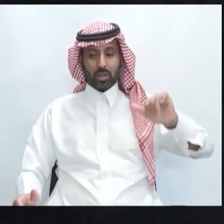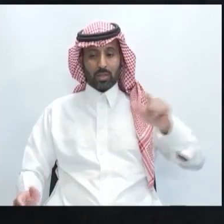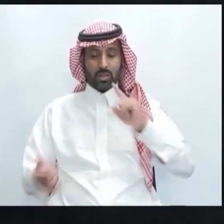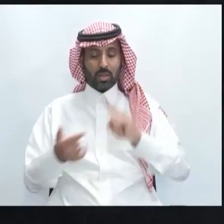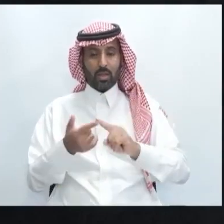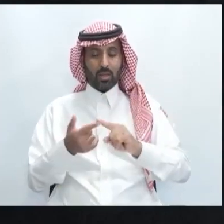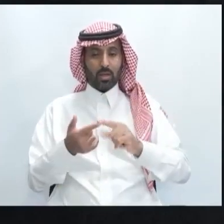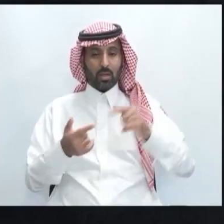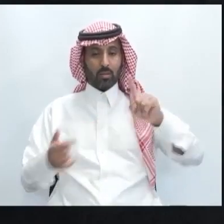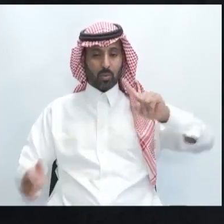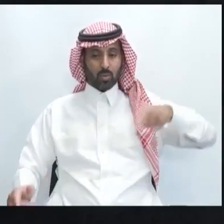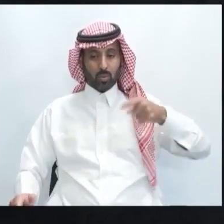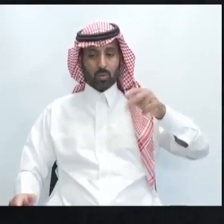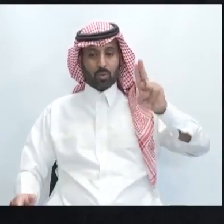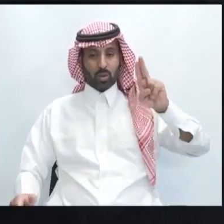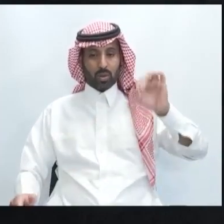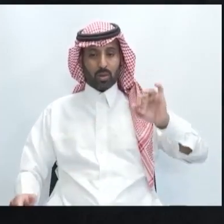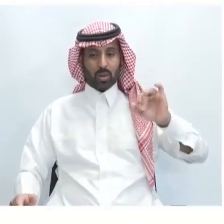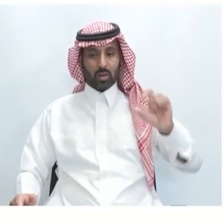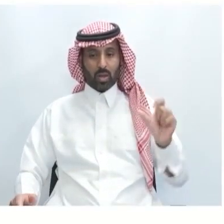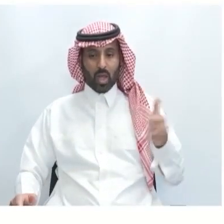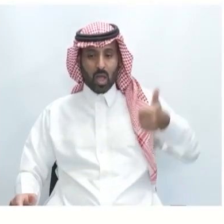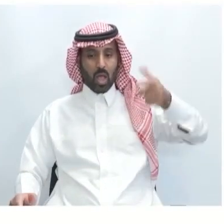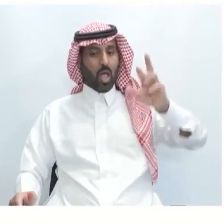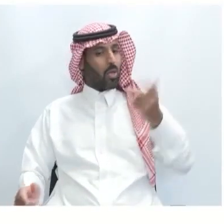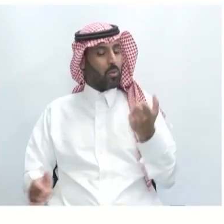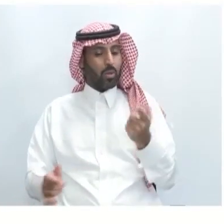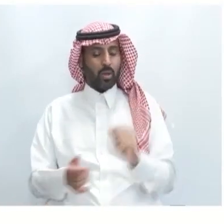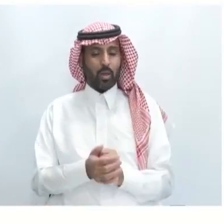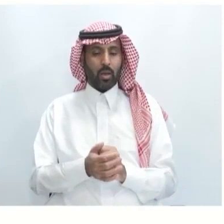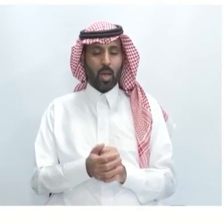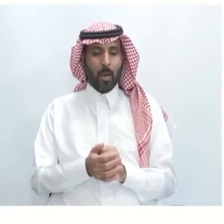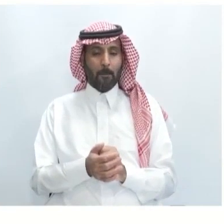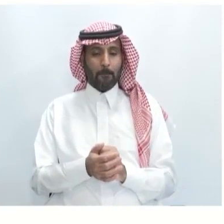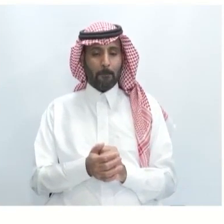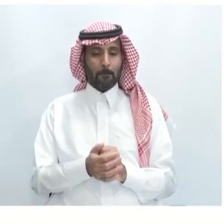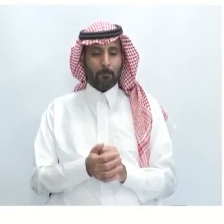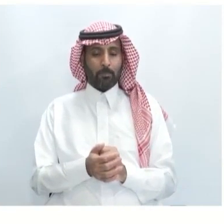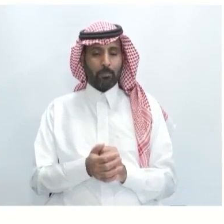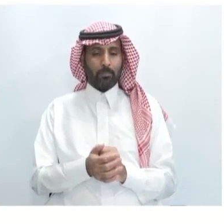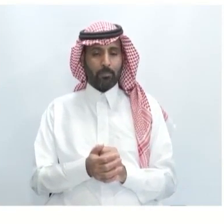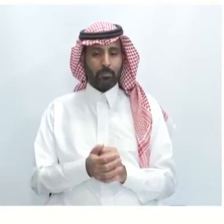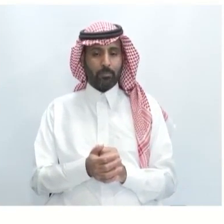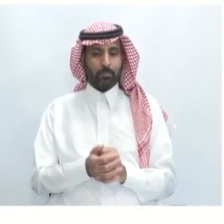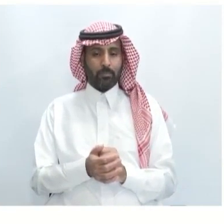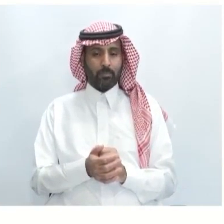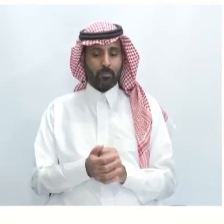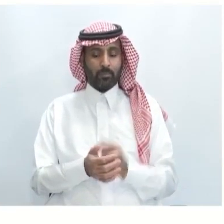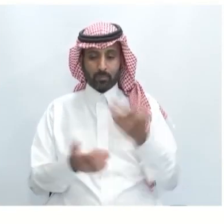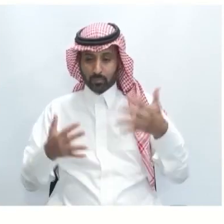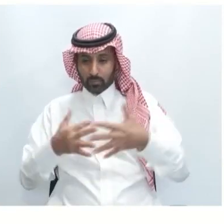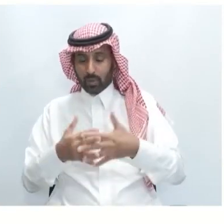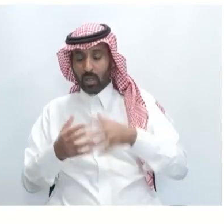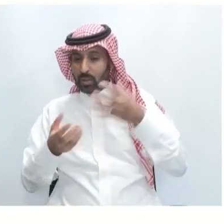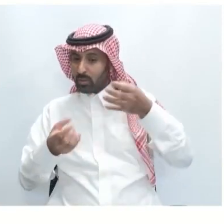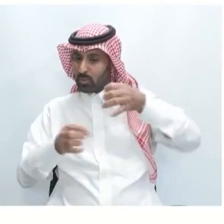احماض ما هو الانزيم اذا سنتعرف اليوم ايضا على ما هو الانزيم تركيب